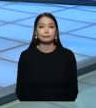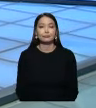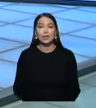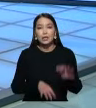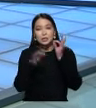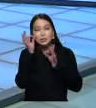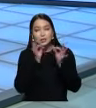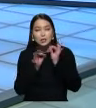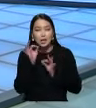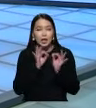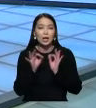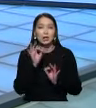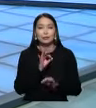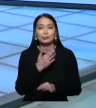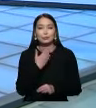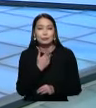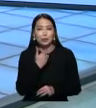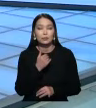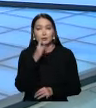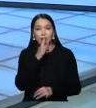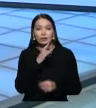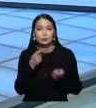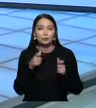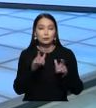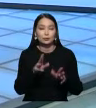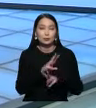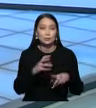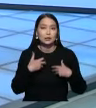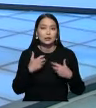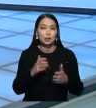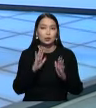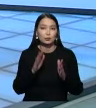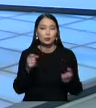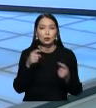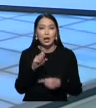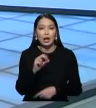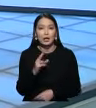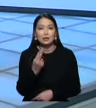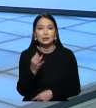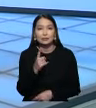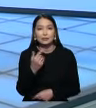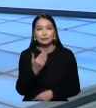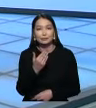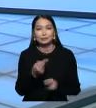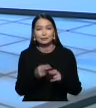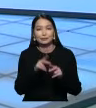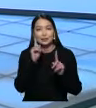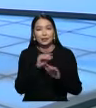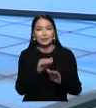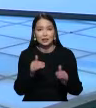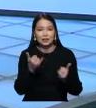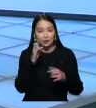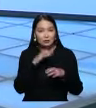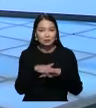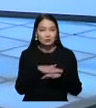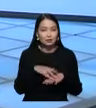Сладкие напитки могут подорожать в Казахстане. Минздрав намерен ввести соответствующий акциз. Причина достаточно веская. Дети в нашей стране все чаще